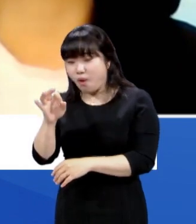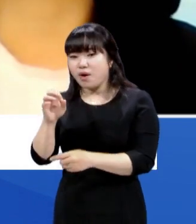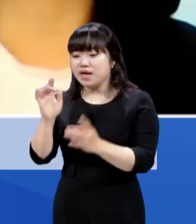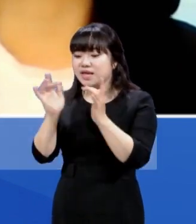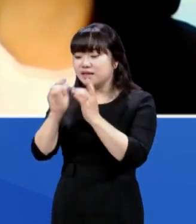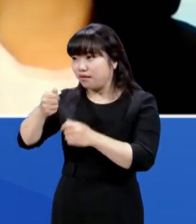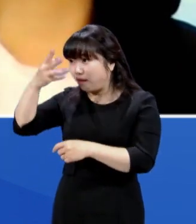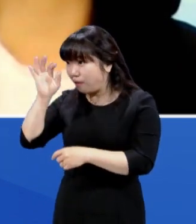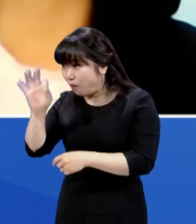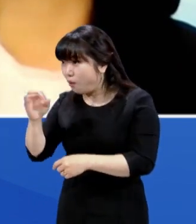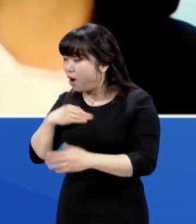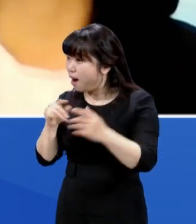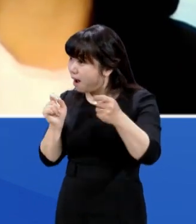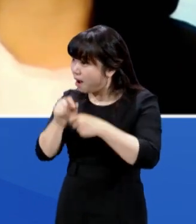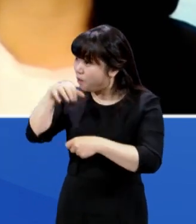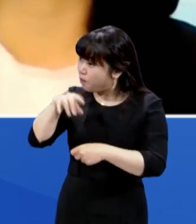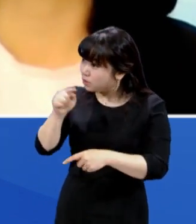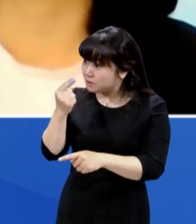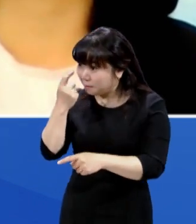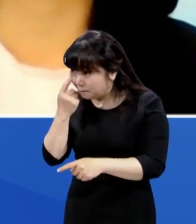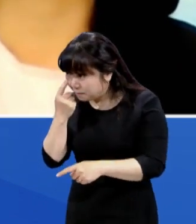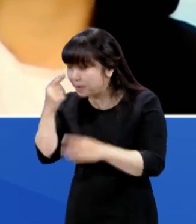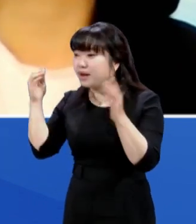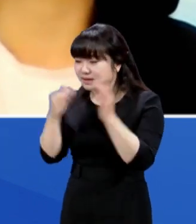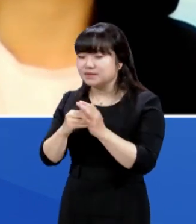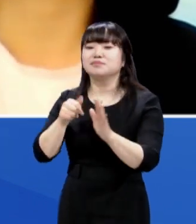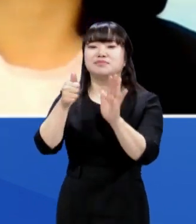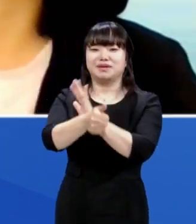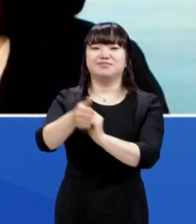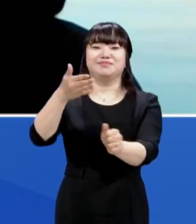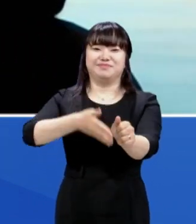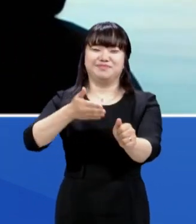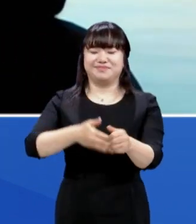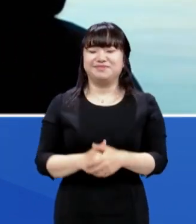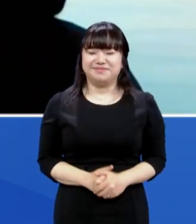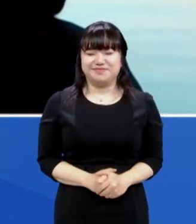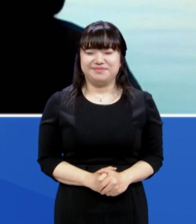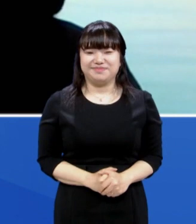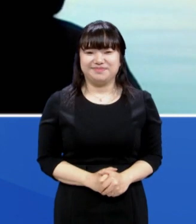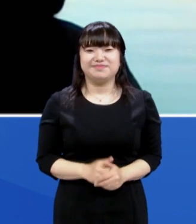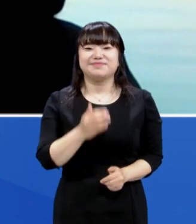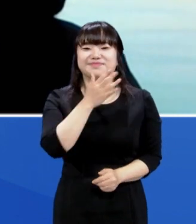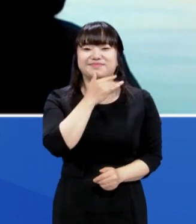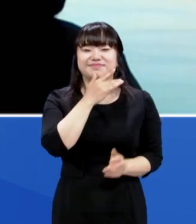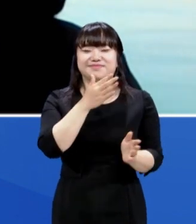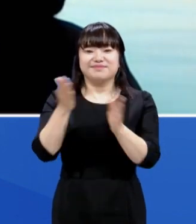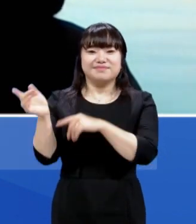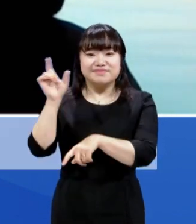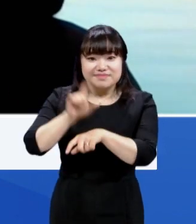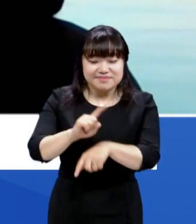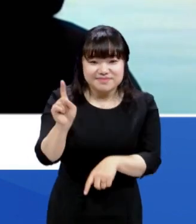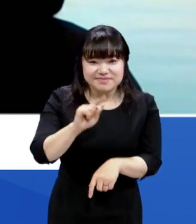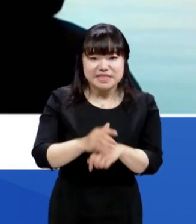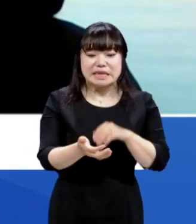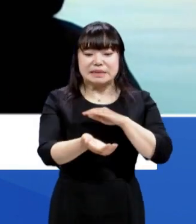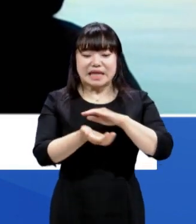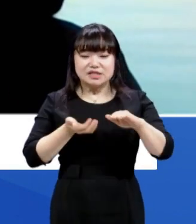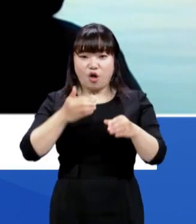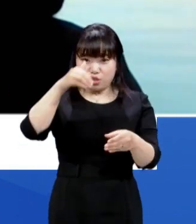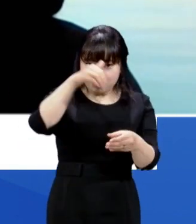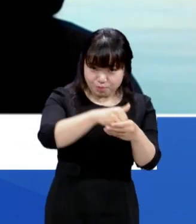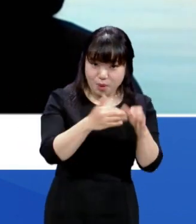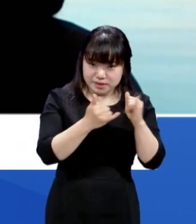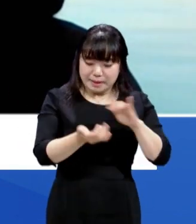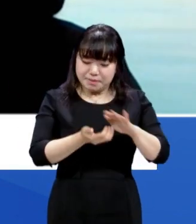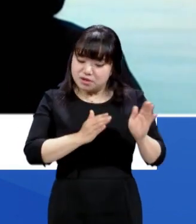사이트를 이용해서 검색하신 후에 방문하시면 올 것 같습니다 네 그렇다면 여기에 더 a 사전트 파시는 분들 준비할